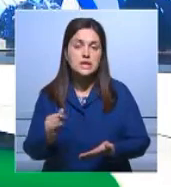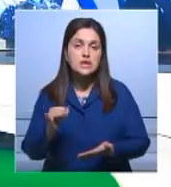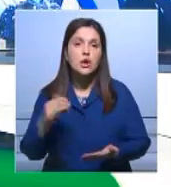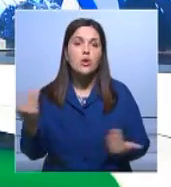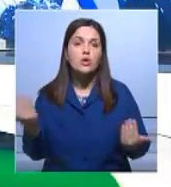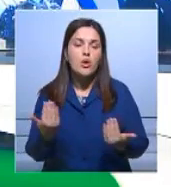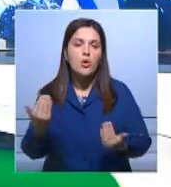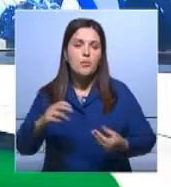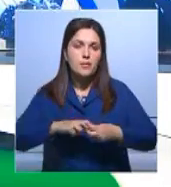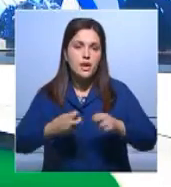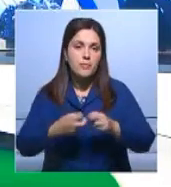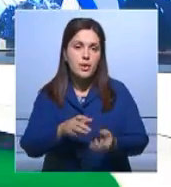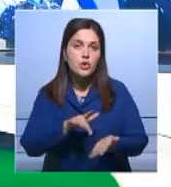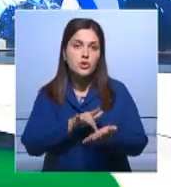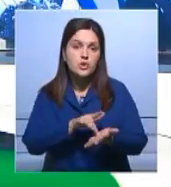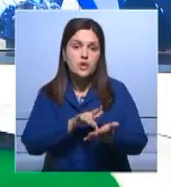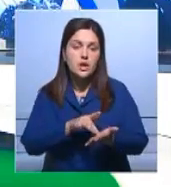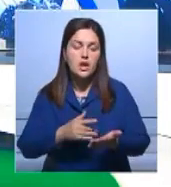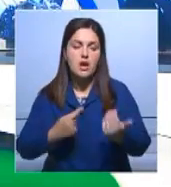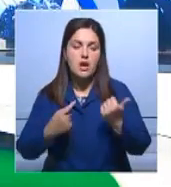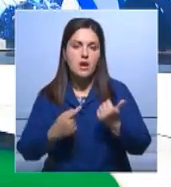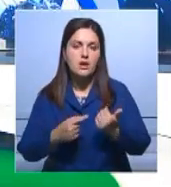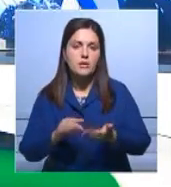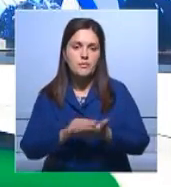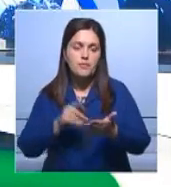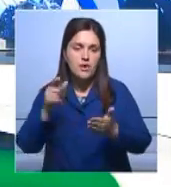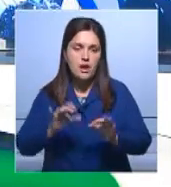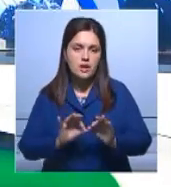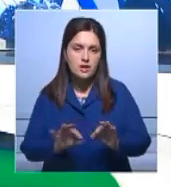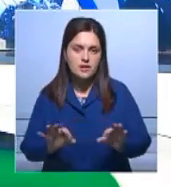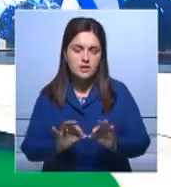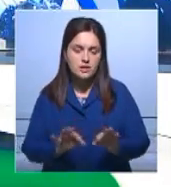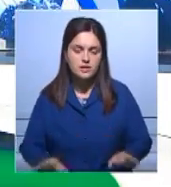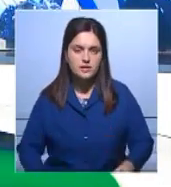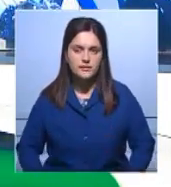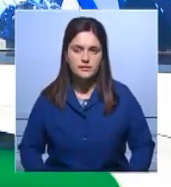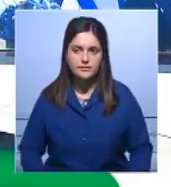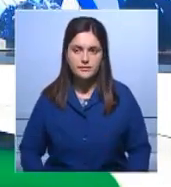с какими проблемами сталкивается туристический сектор в нашем следующем материале?